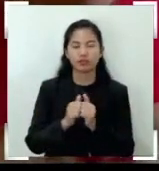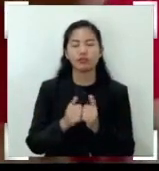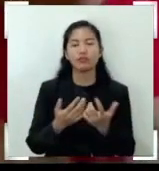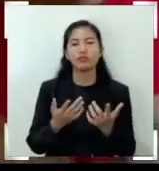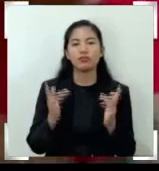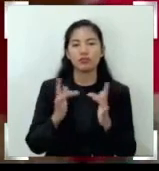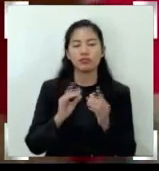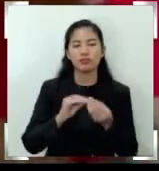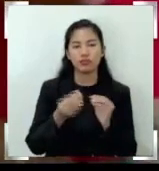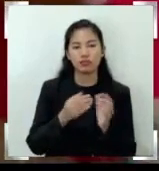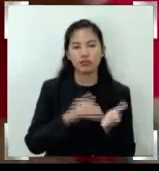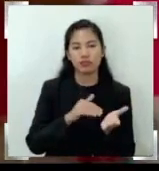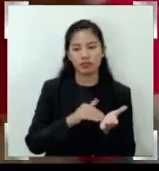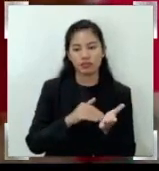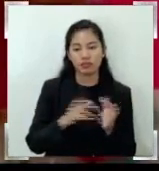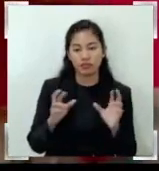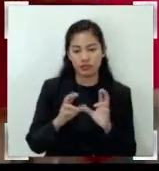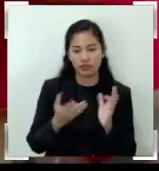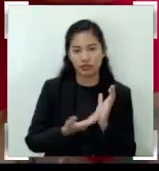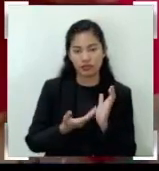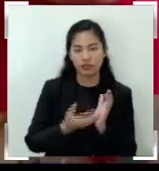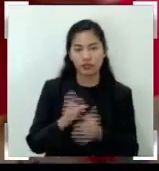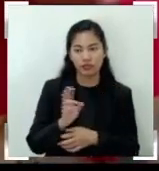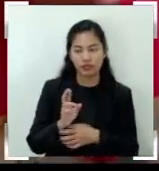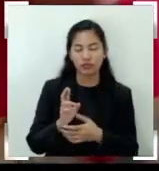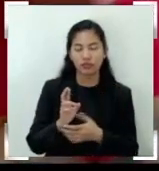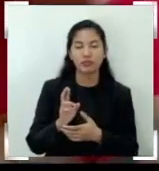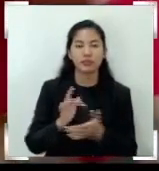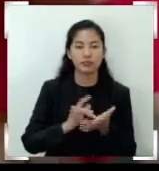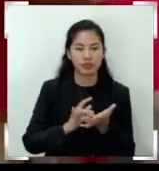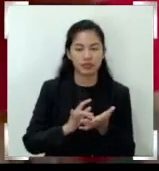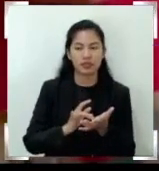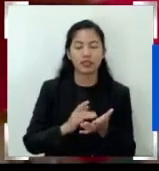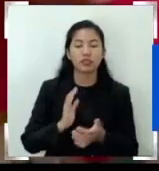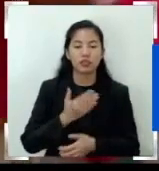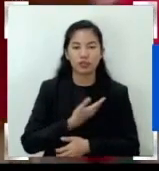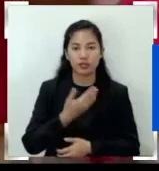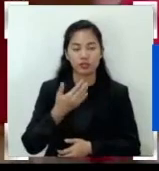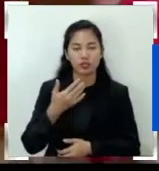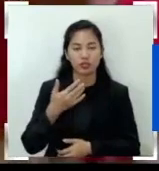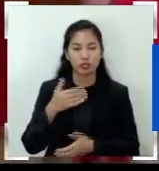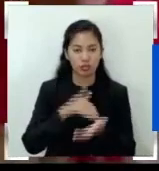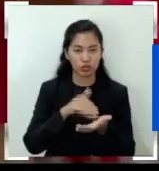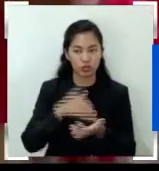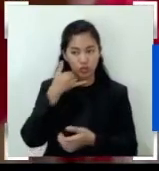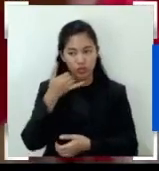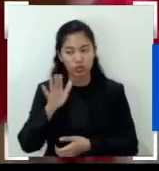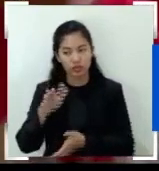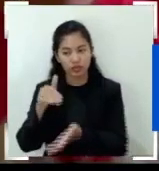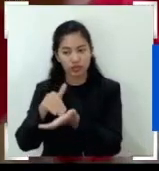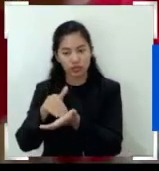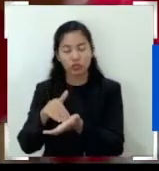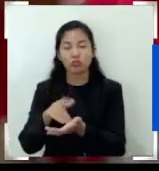ng remdesivir tocilizumab. Tatawagan lang ng doktor namin dito, yung doktor nyo, pag nag-usap lang na tunay na may pasyente